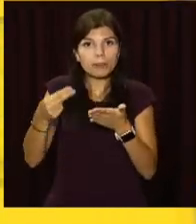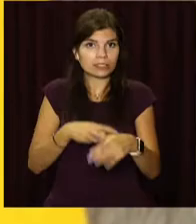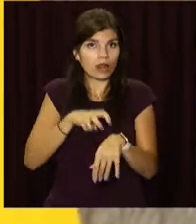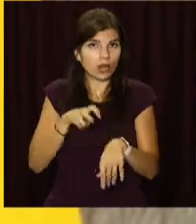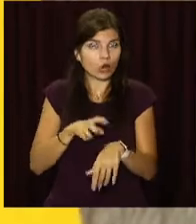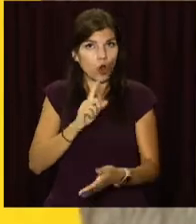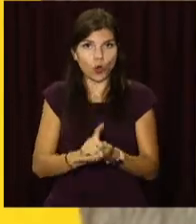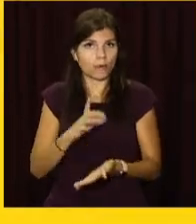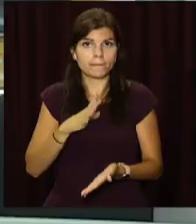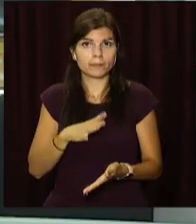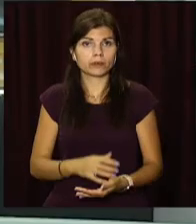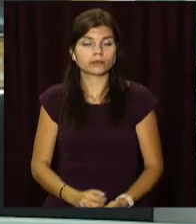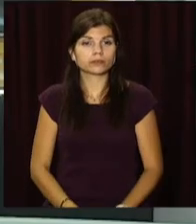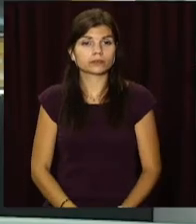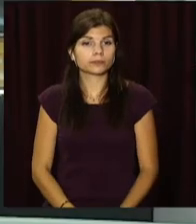лікаря.